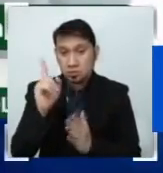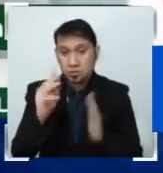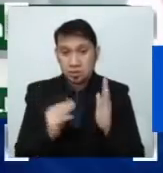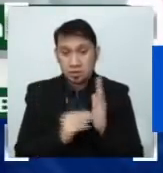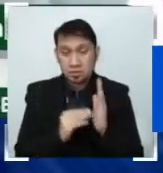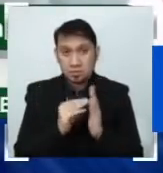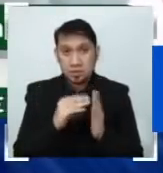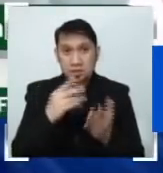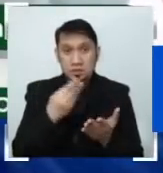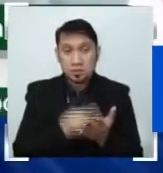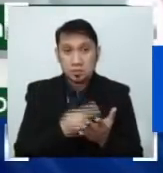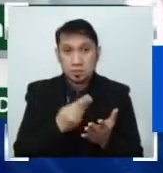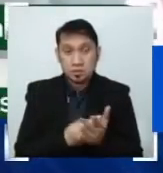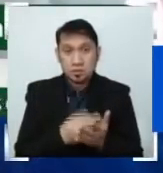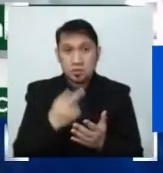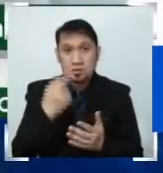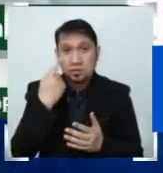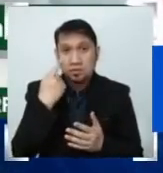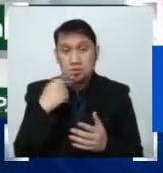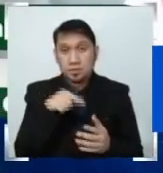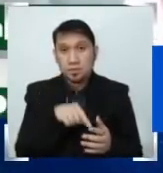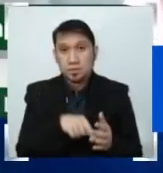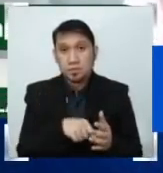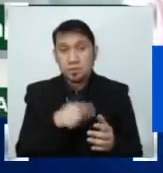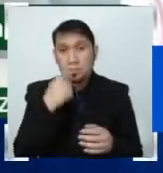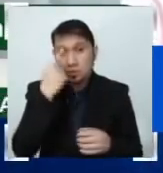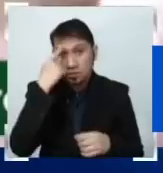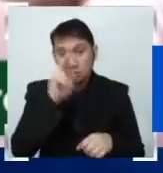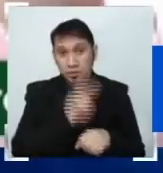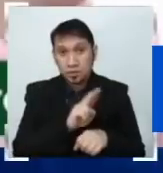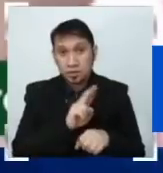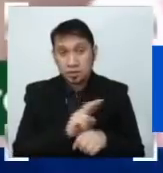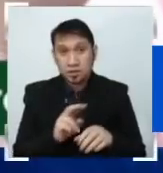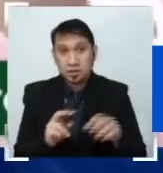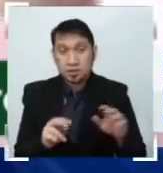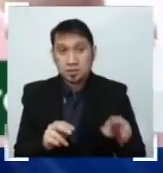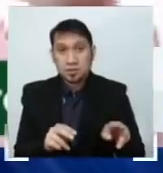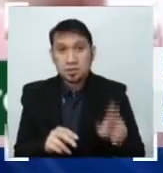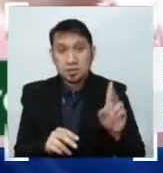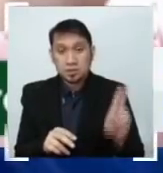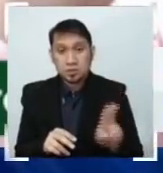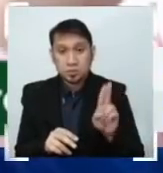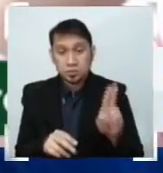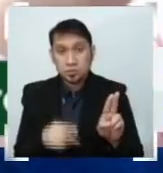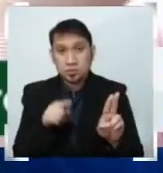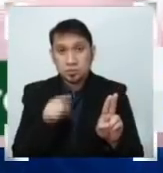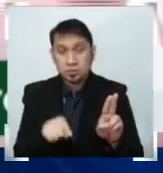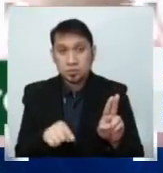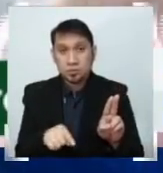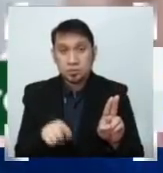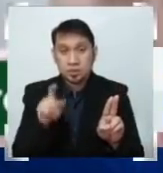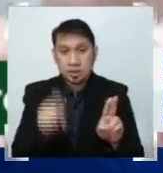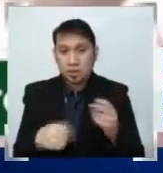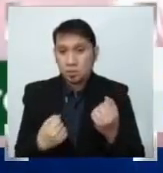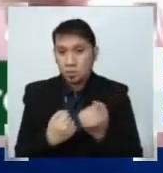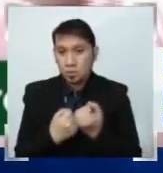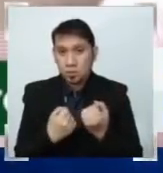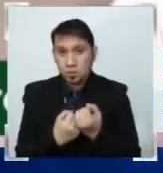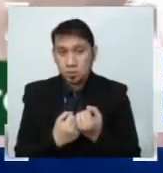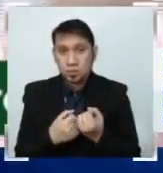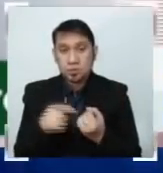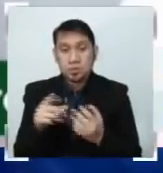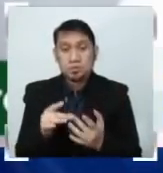na stimulus package para sa mga MSMEs. Kailangan natin itong i-back to back dun sa unemployment